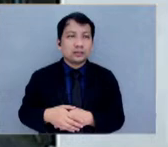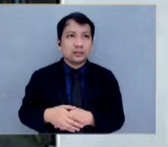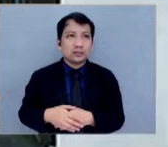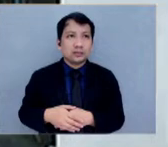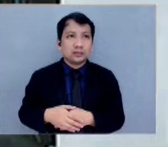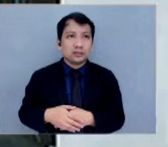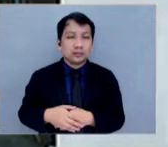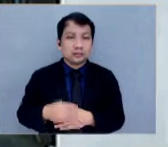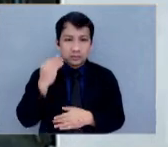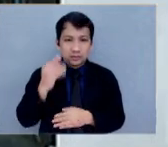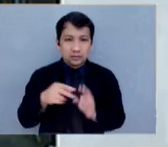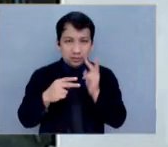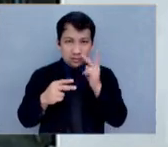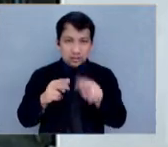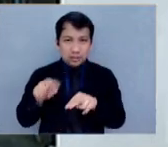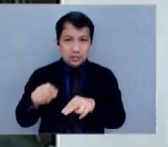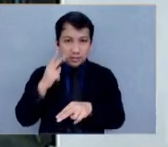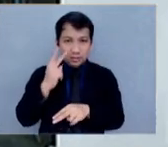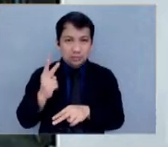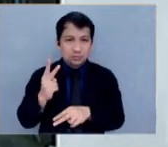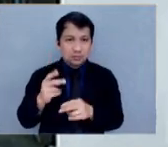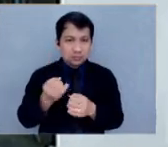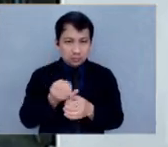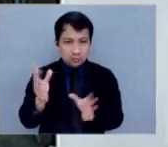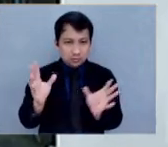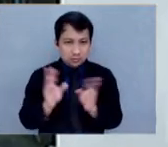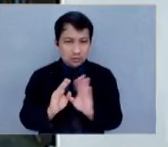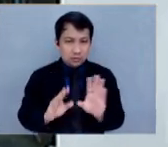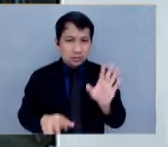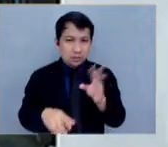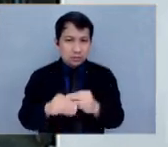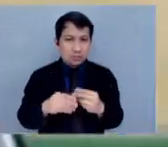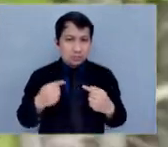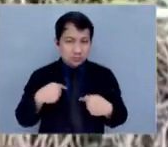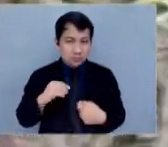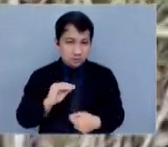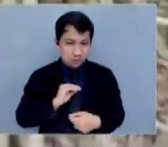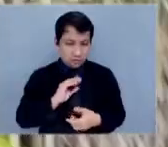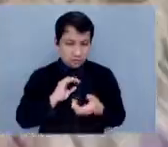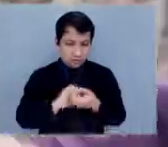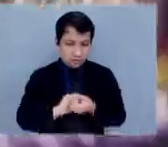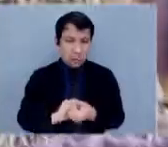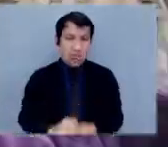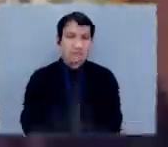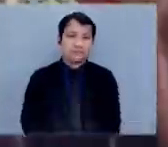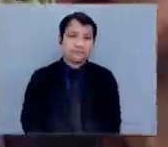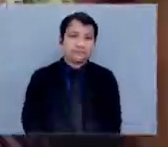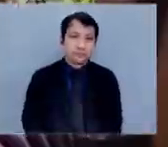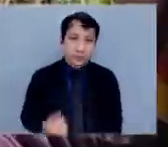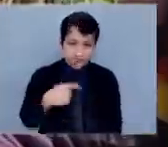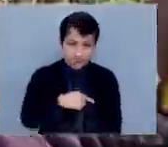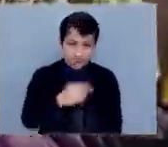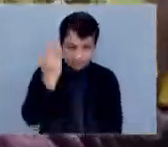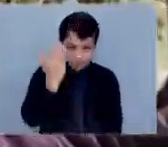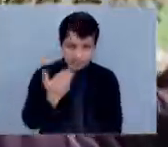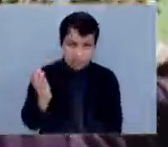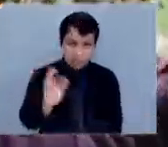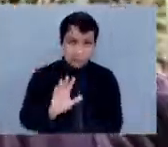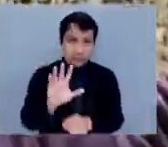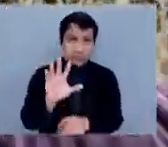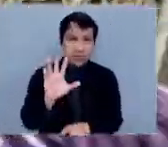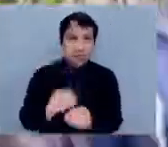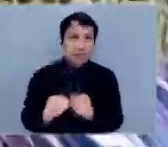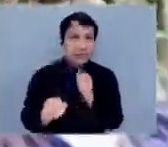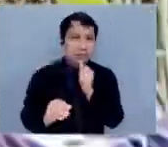yan, no? But we count on you as our partner. Babala rin ng isang eksperto, hindi tama ang ginawa